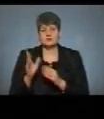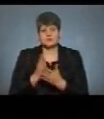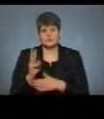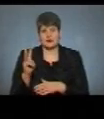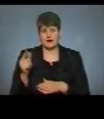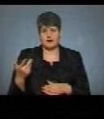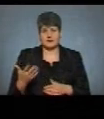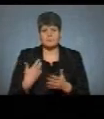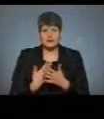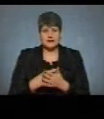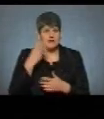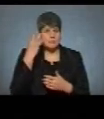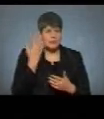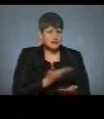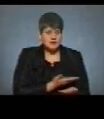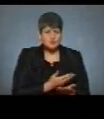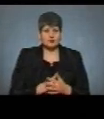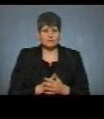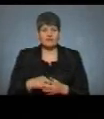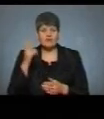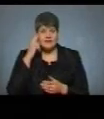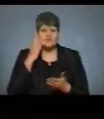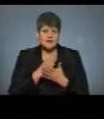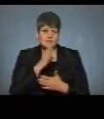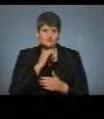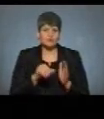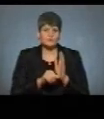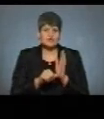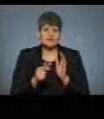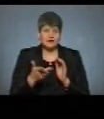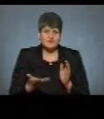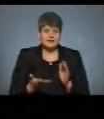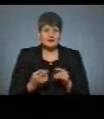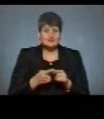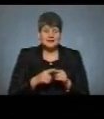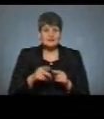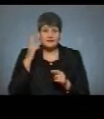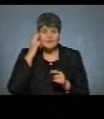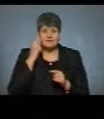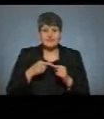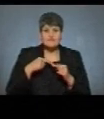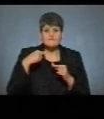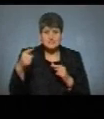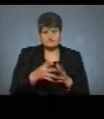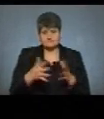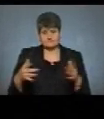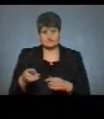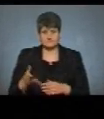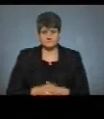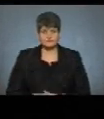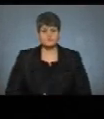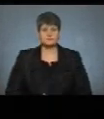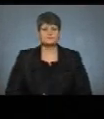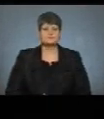Приклад Хмельницьку – 5,5 гривень за проїзд. В Києві є маршрутки по 6 гривень. Це в Києві, де відстані на порядок більше, ніж Тернопіль. Богдан